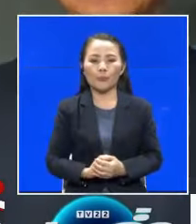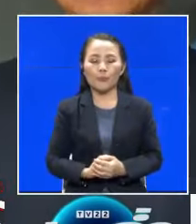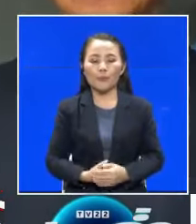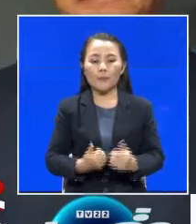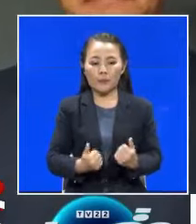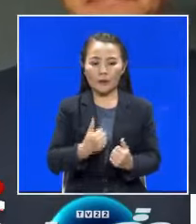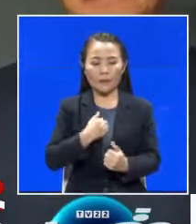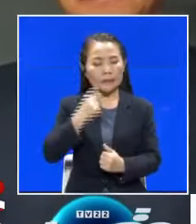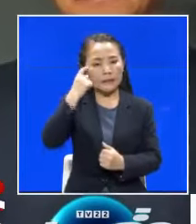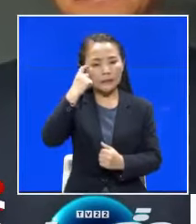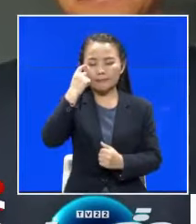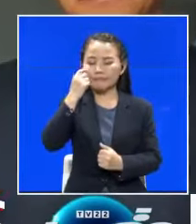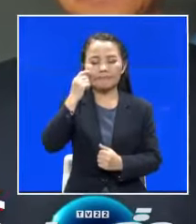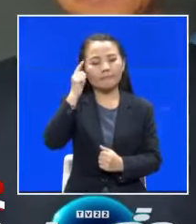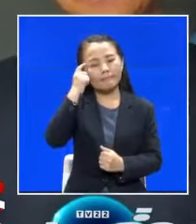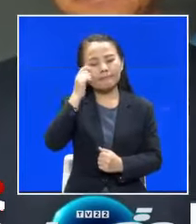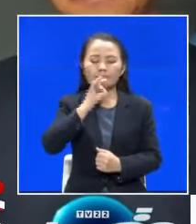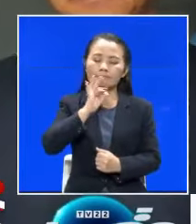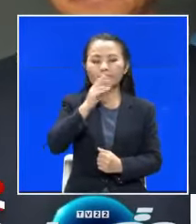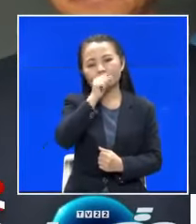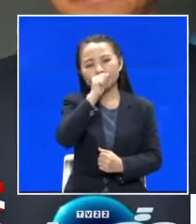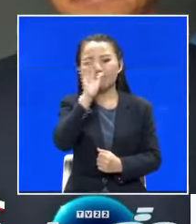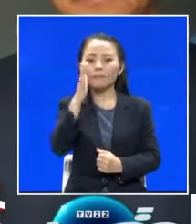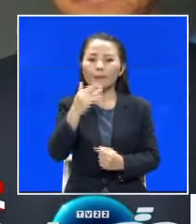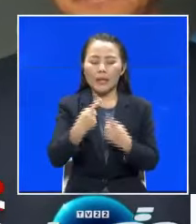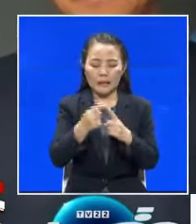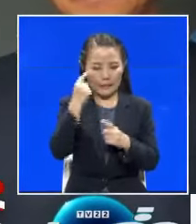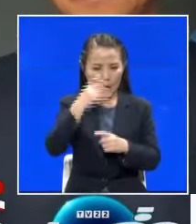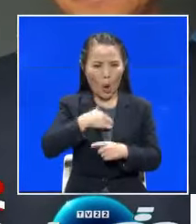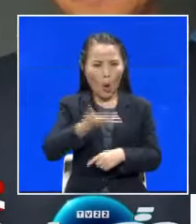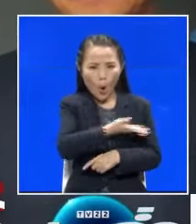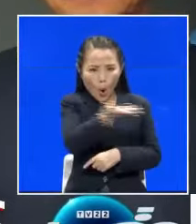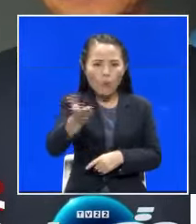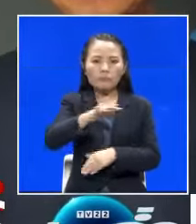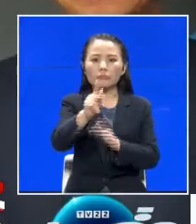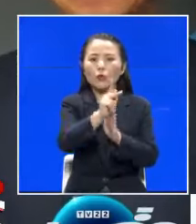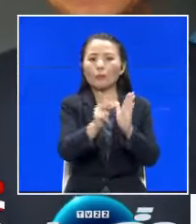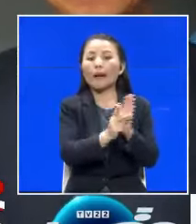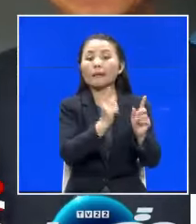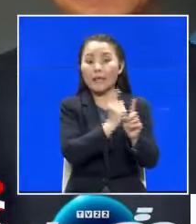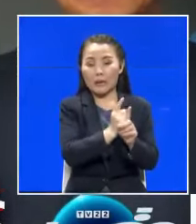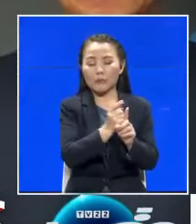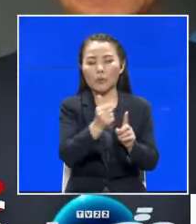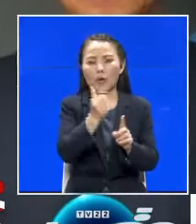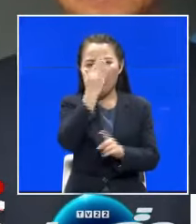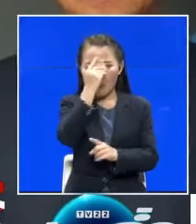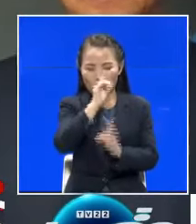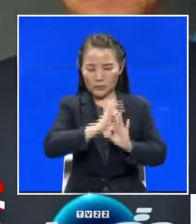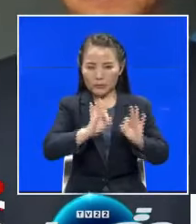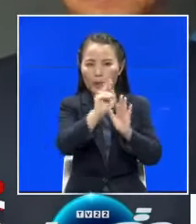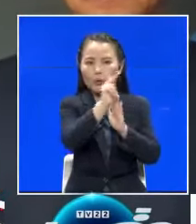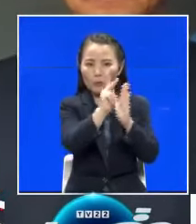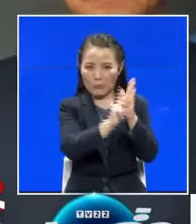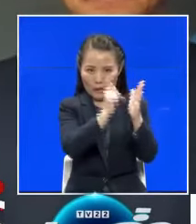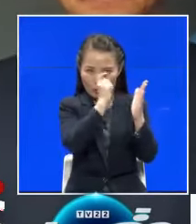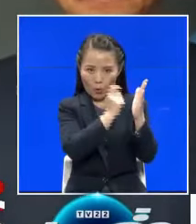ไม่มีมุมมองอะไรก็ขอให้ทุกฝ่ายปฏิบัติตามกฎหมายที่มีไว้เพราะว่าเราต้องเคารพกฎหม